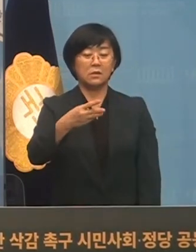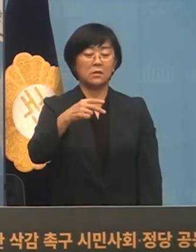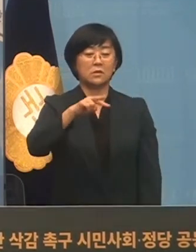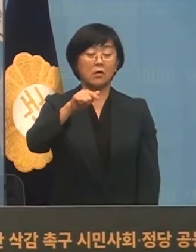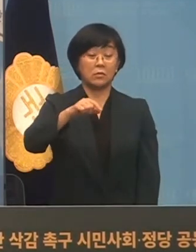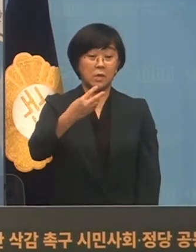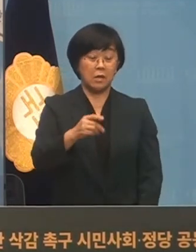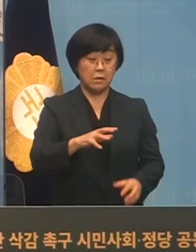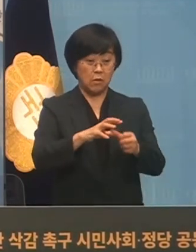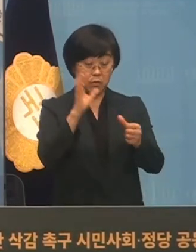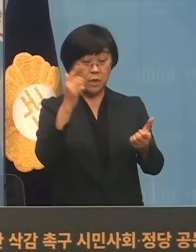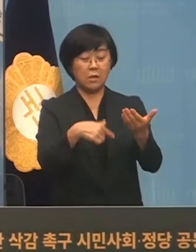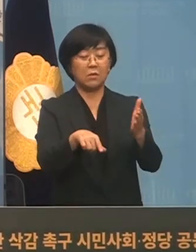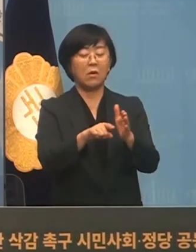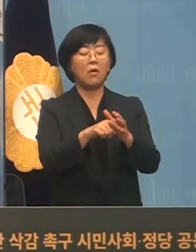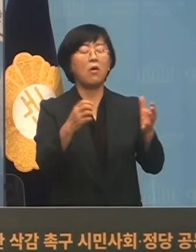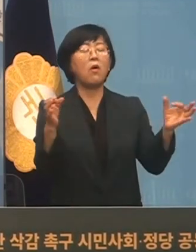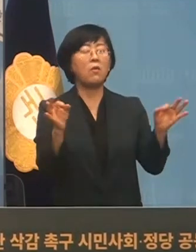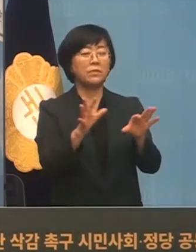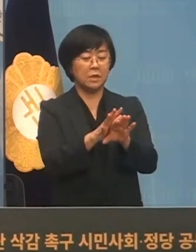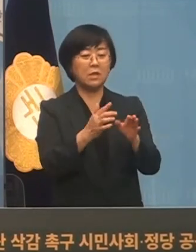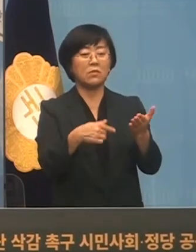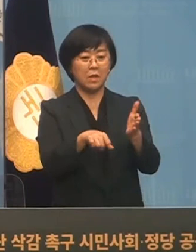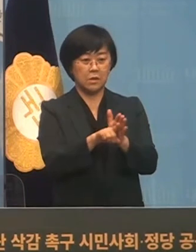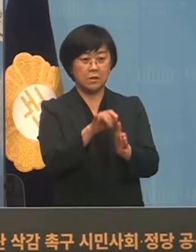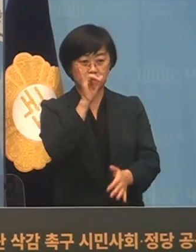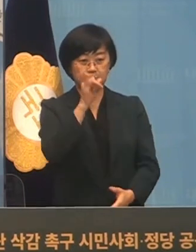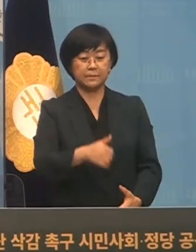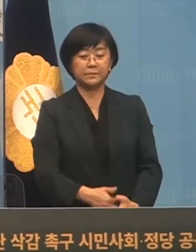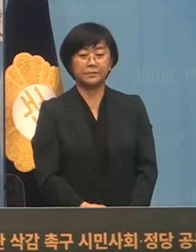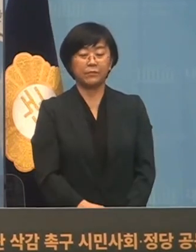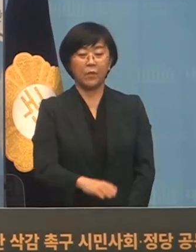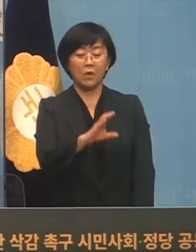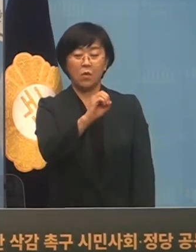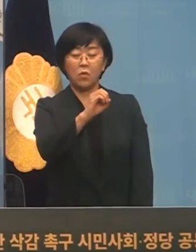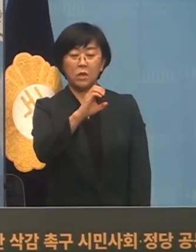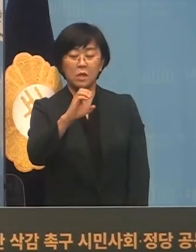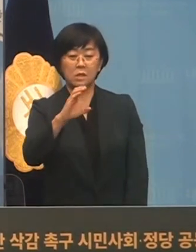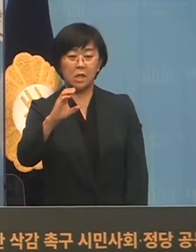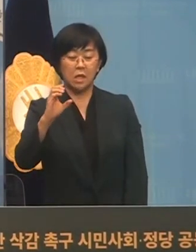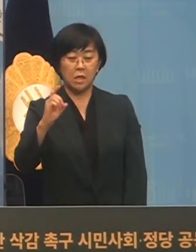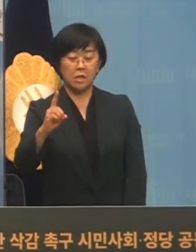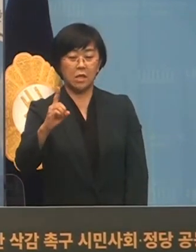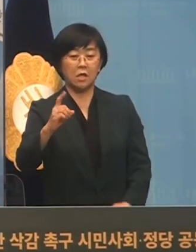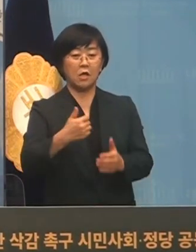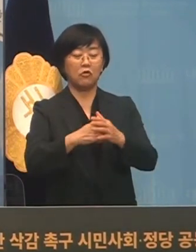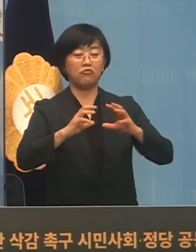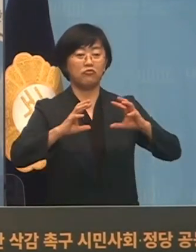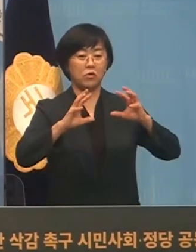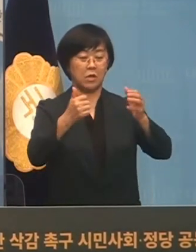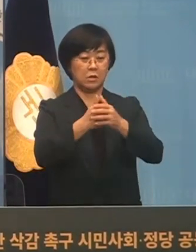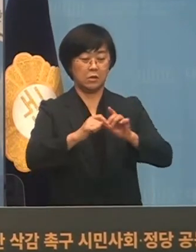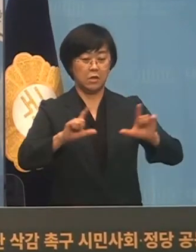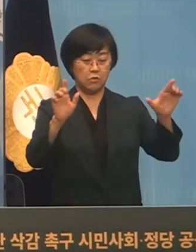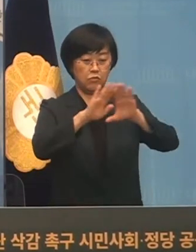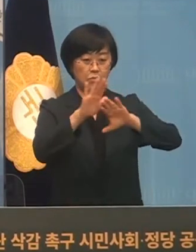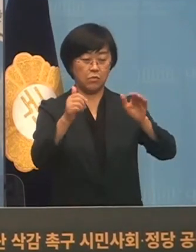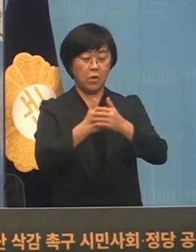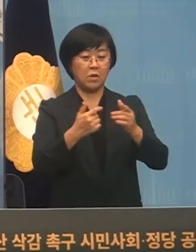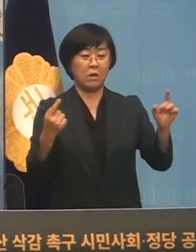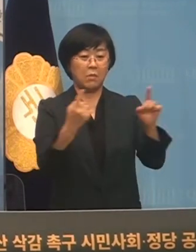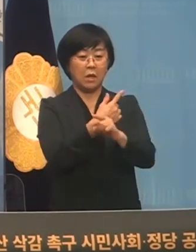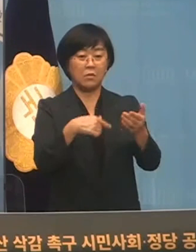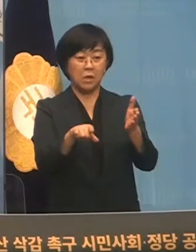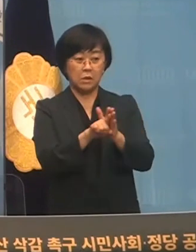향해 달려가고 있습니다. OECD 국가가, 한국을 비롯한 OECD 국가는 기후변화를 막기 위해서, 파리협정을 지키기